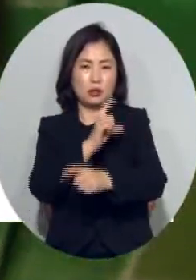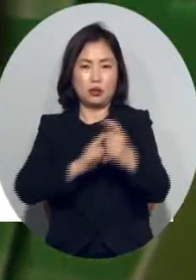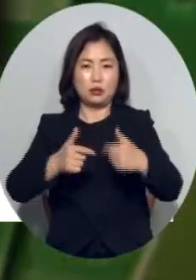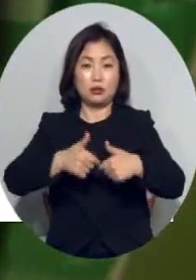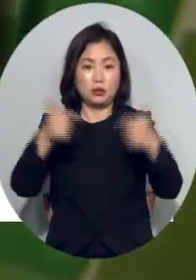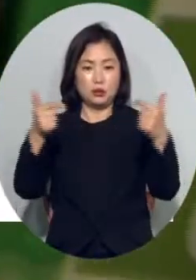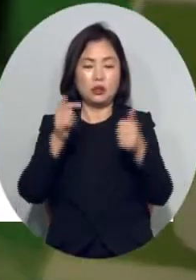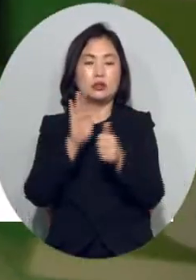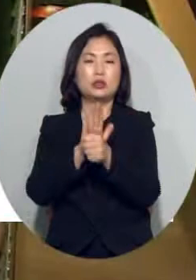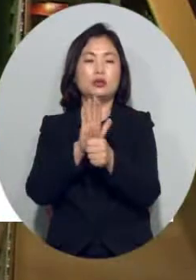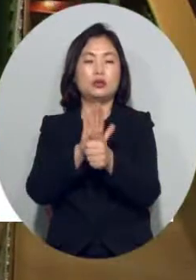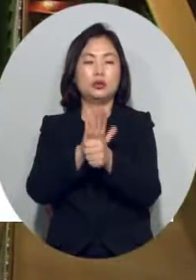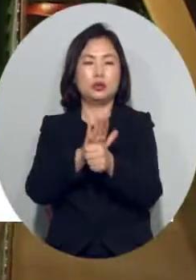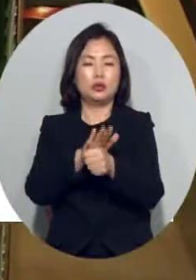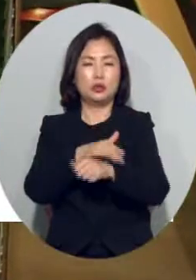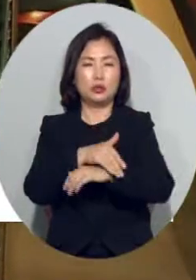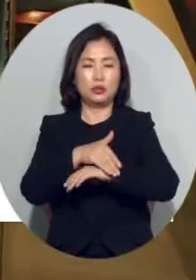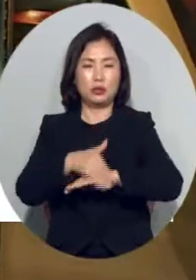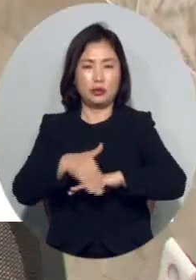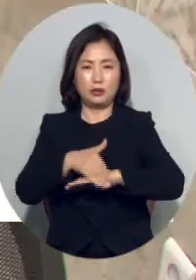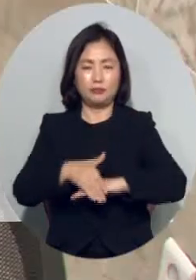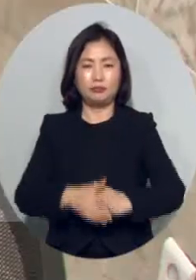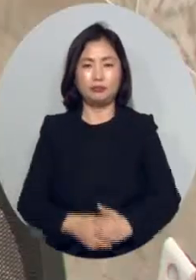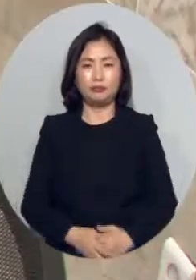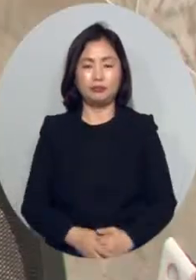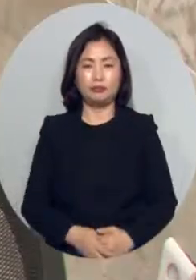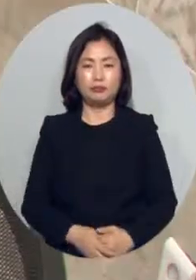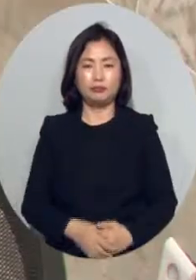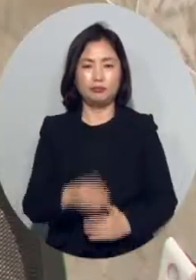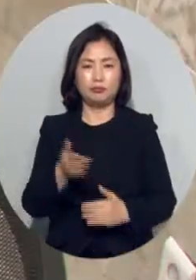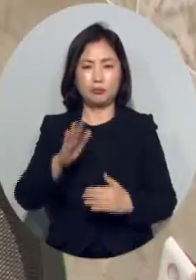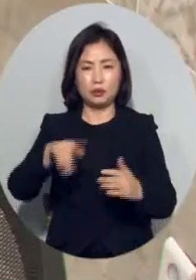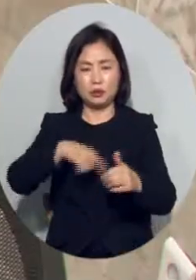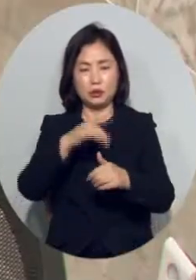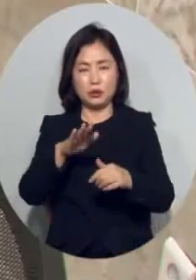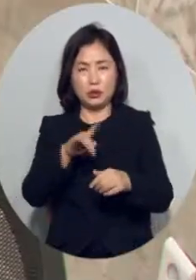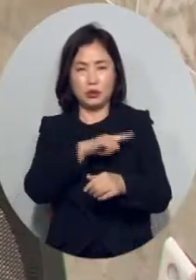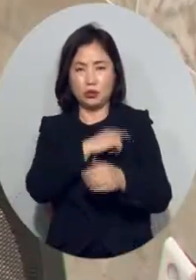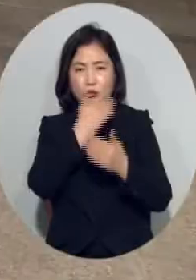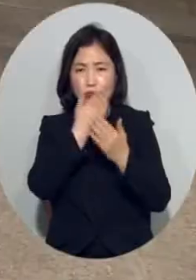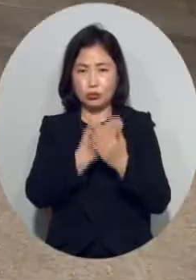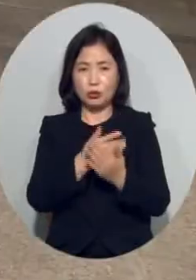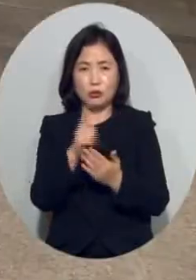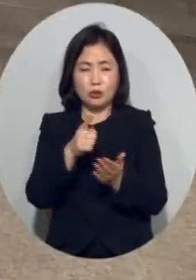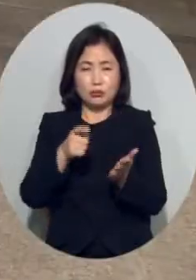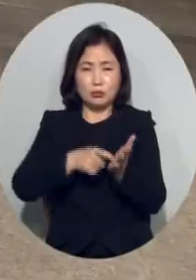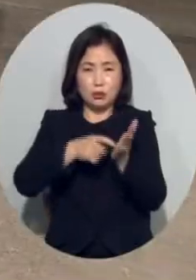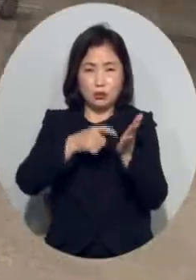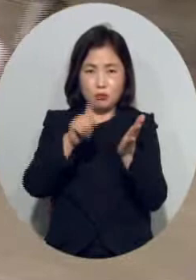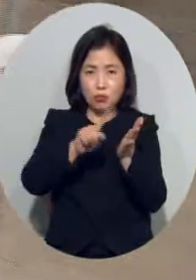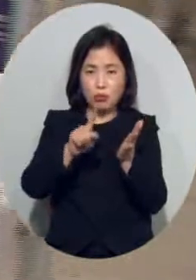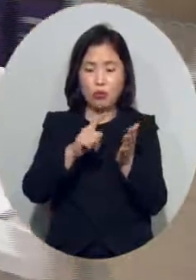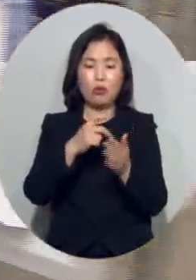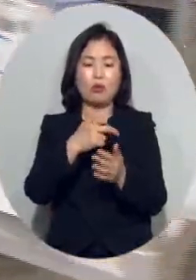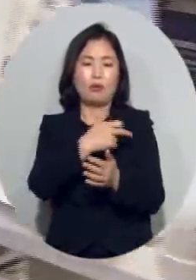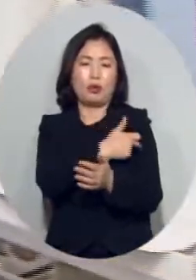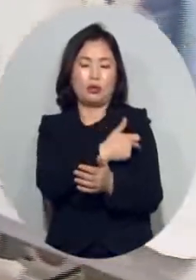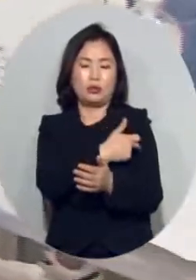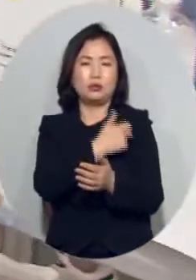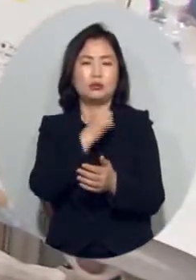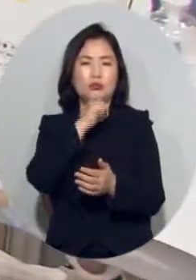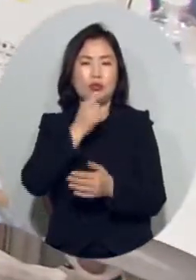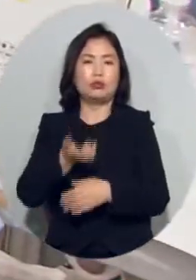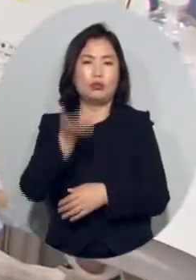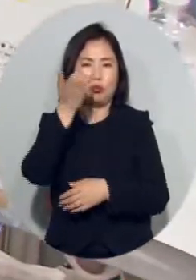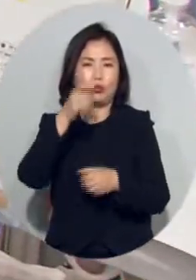데 지원을 아끼지 않도록 하겠습니다. 하지만 현 시점에서 가장 중요하고 시급한 과제는 역시 백신 접종률을